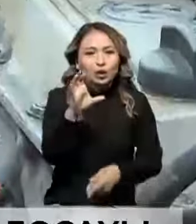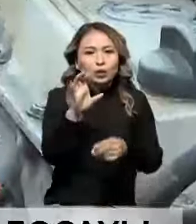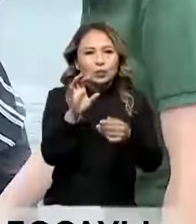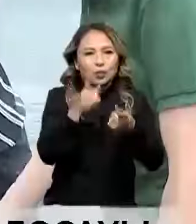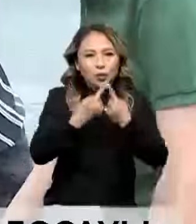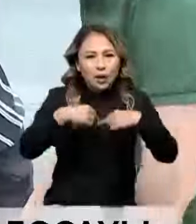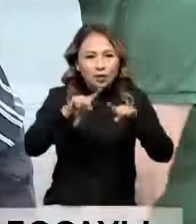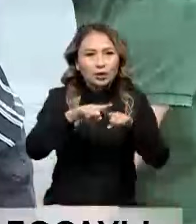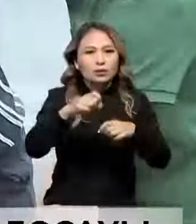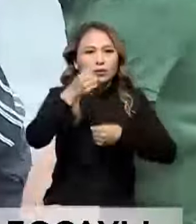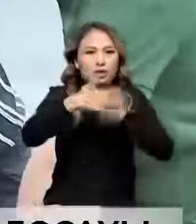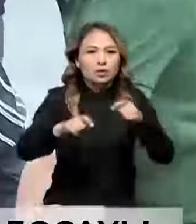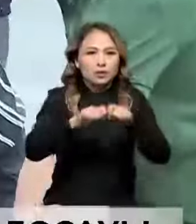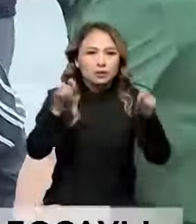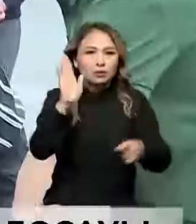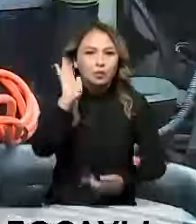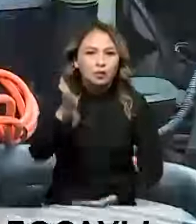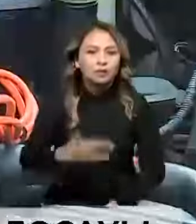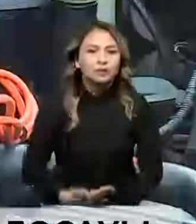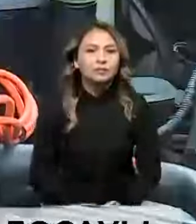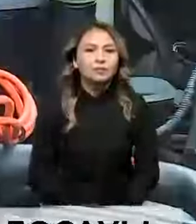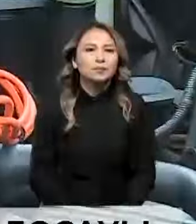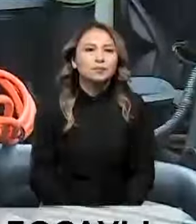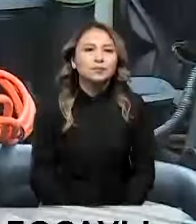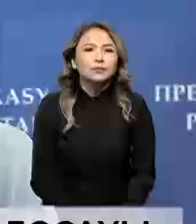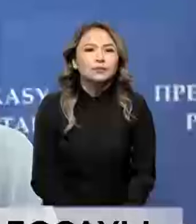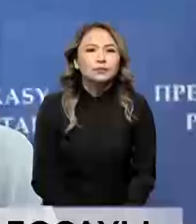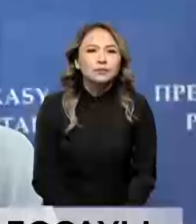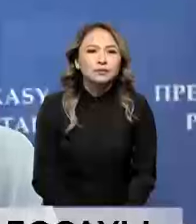курстарын ұйымдастыру орталықтары ашылады.